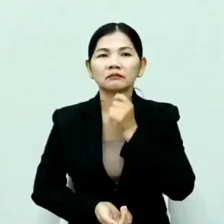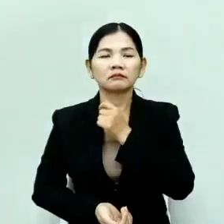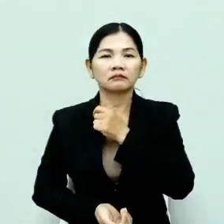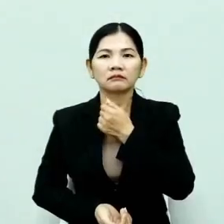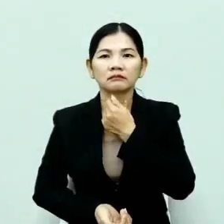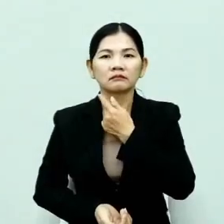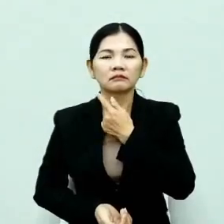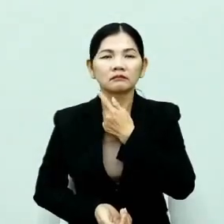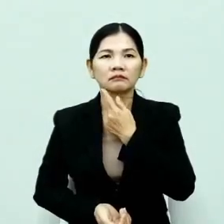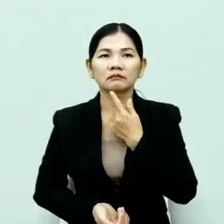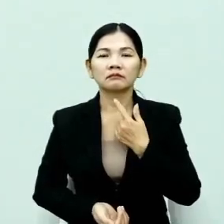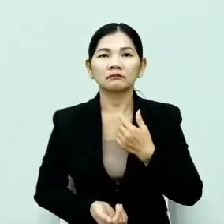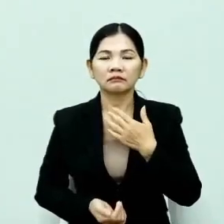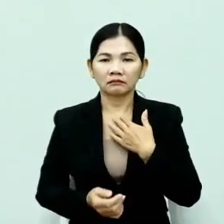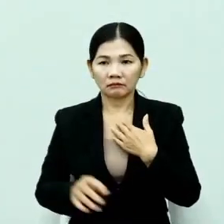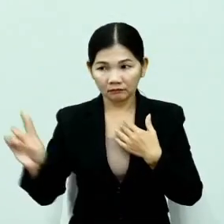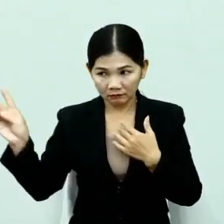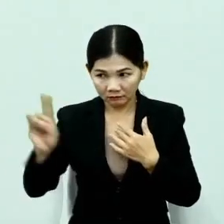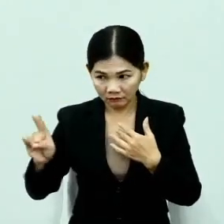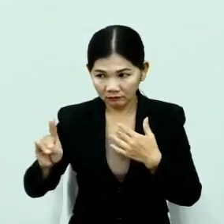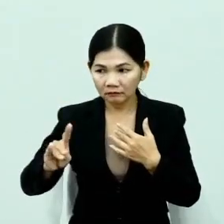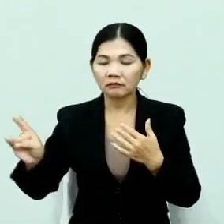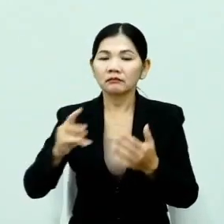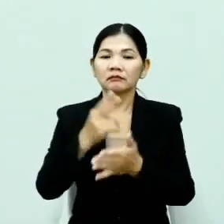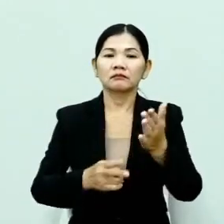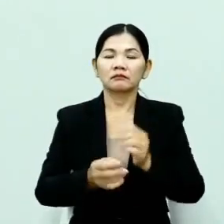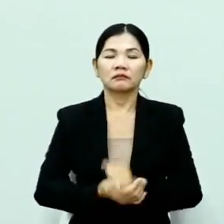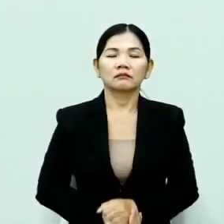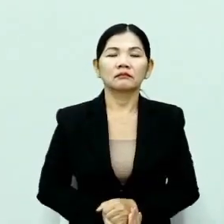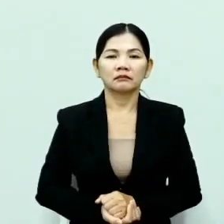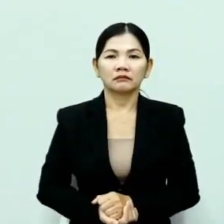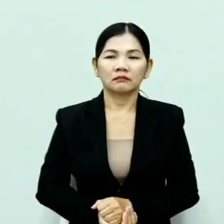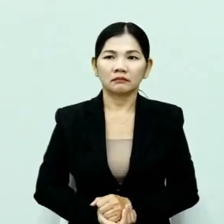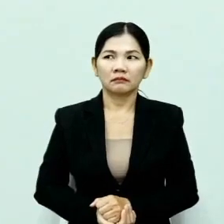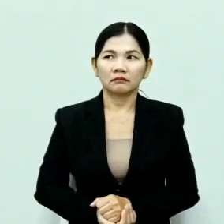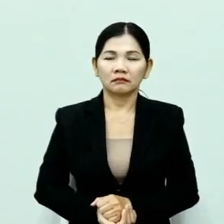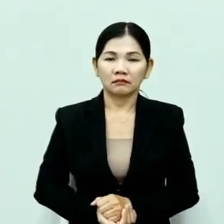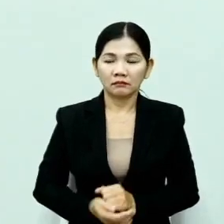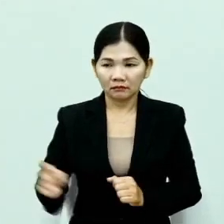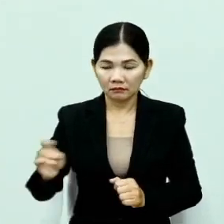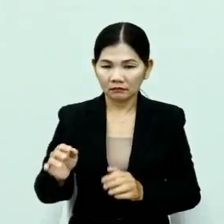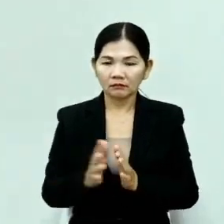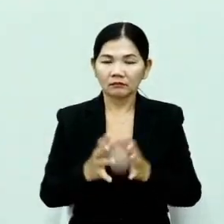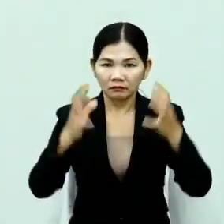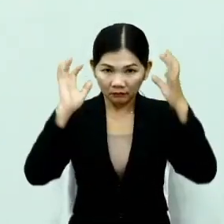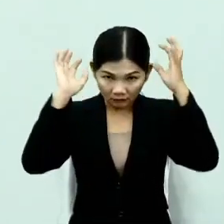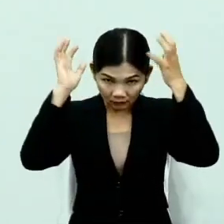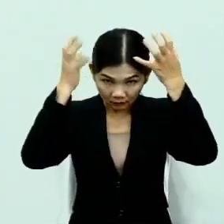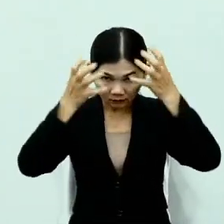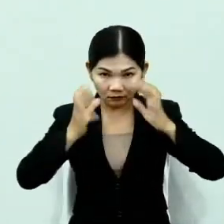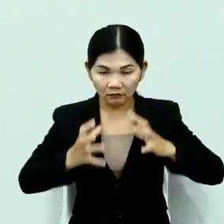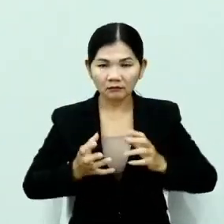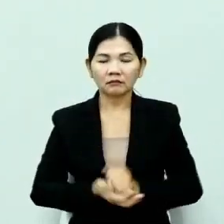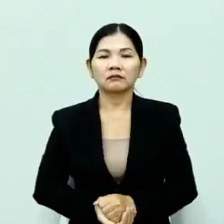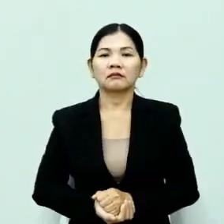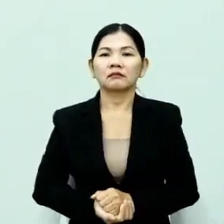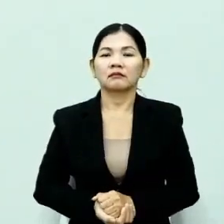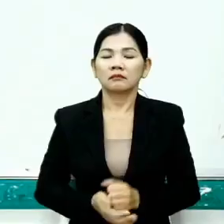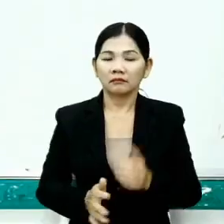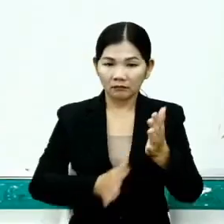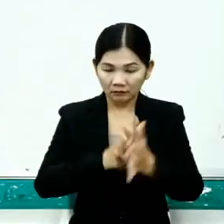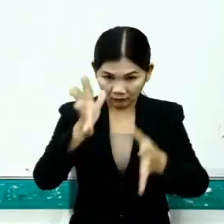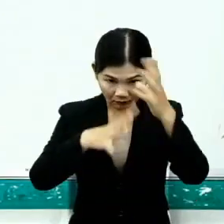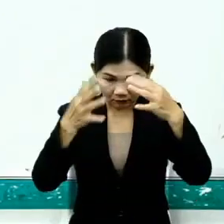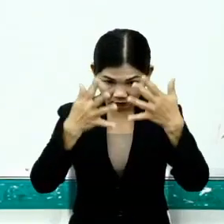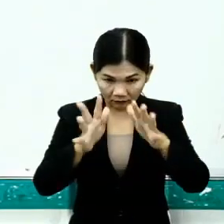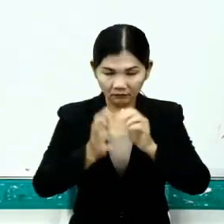Chà con mang khớn rút sát. Con nó sát ấy kế nế cứt. Chà sạch tao nè, sạch tao đã dương bàn riêng mà